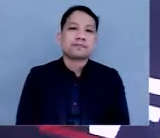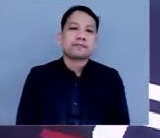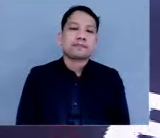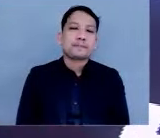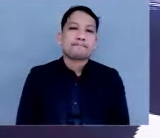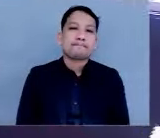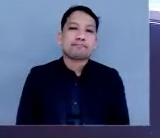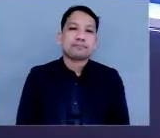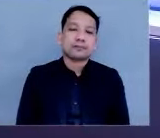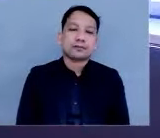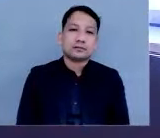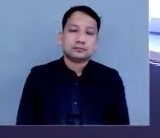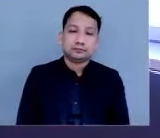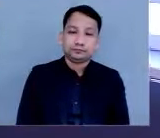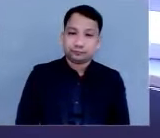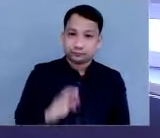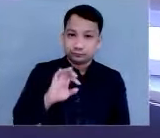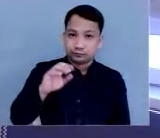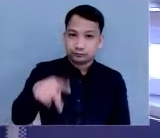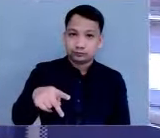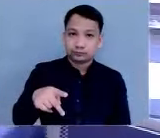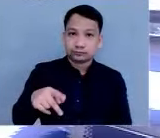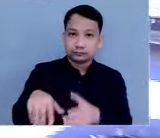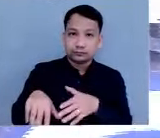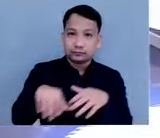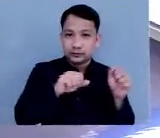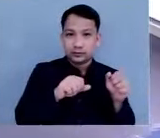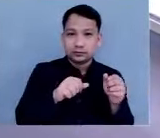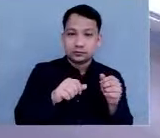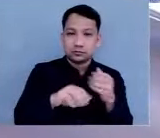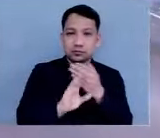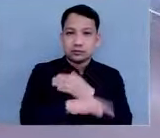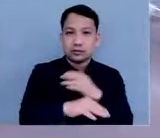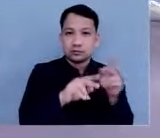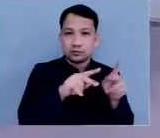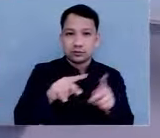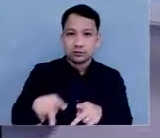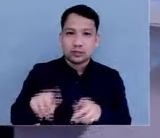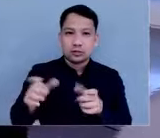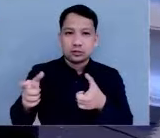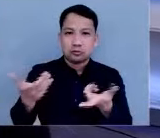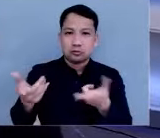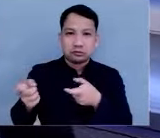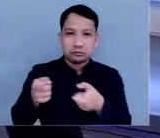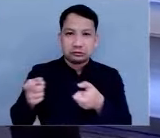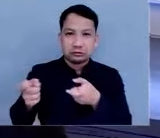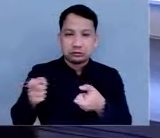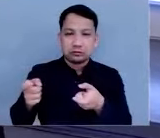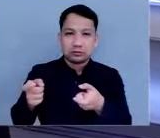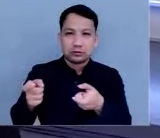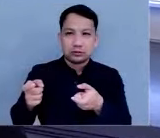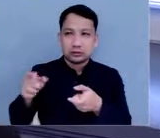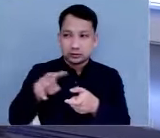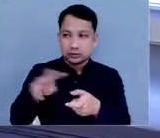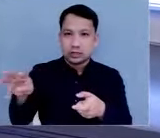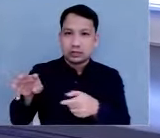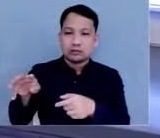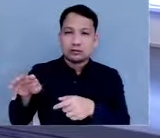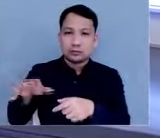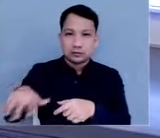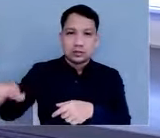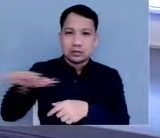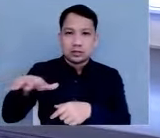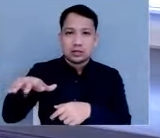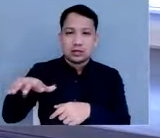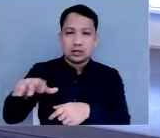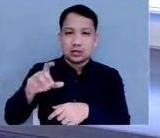Sa pag-alis ba ng BRP Teresa Magbanua sa Escoda or Sabina Shoal, nawala na ba tayo ng kontrol sa nasabing bahura? Natatandaan